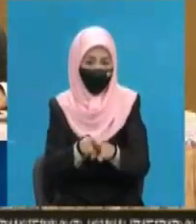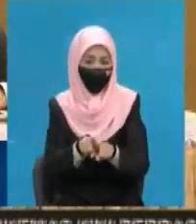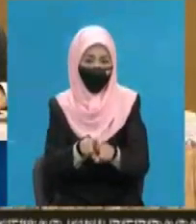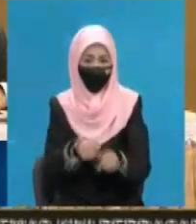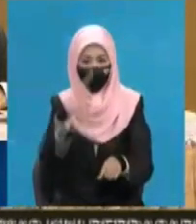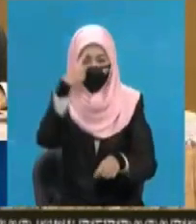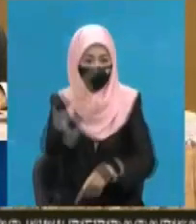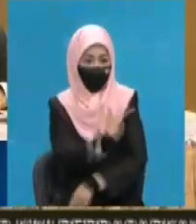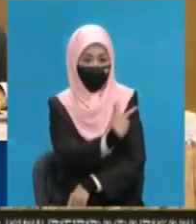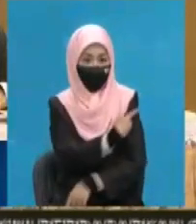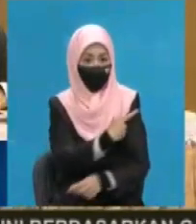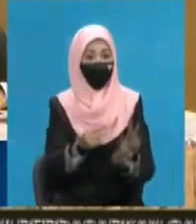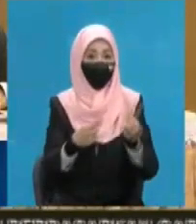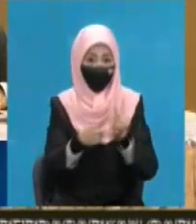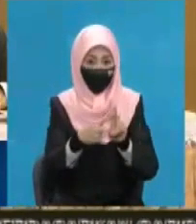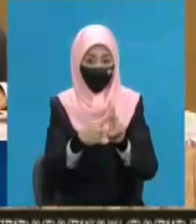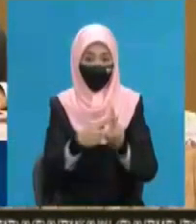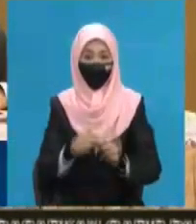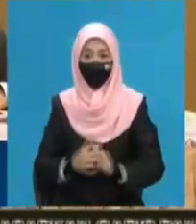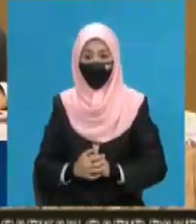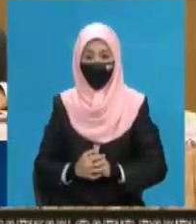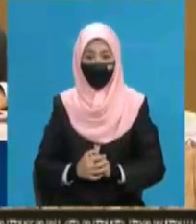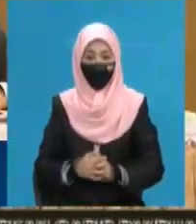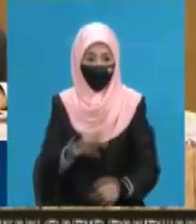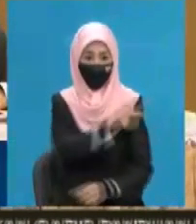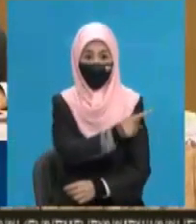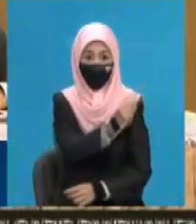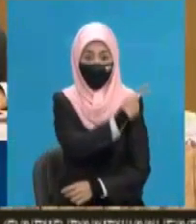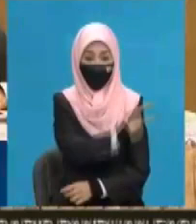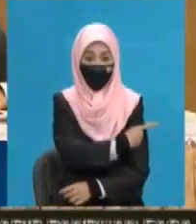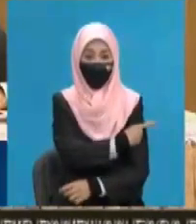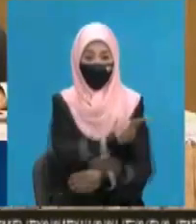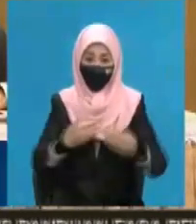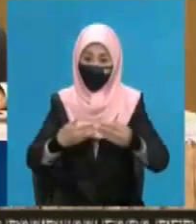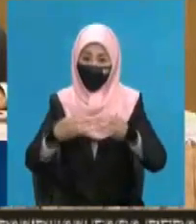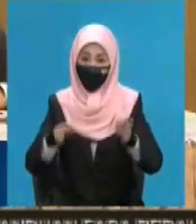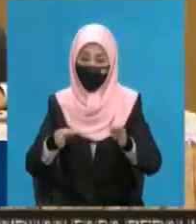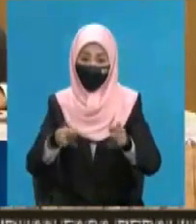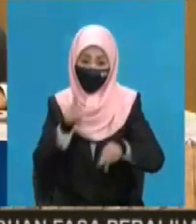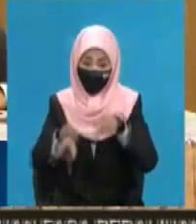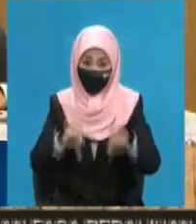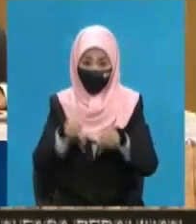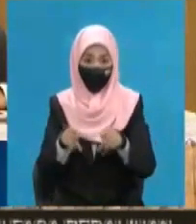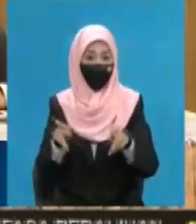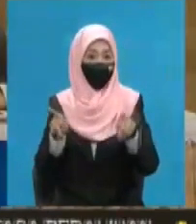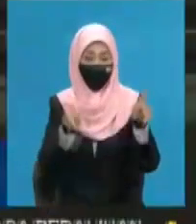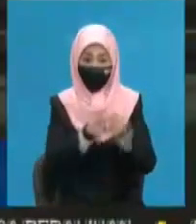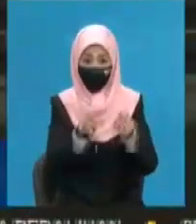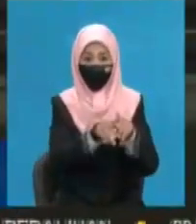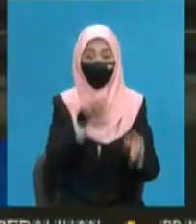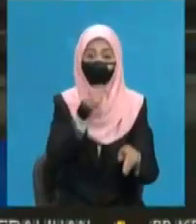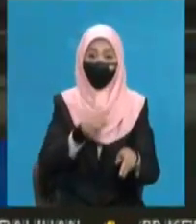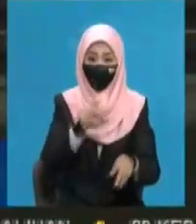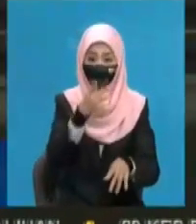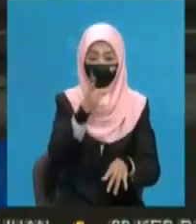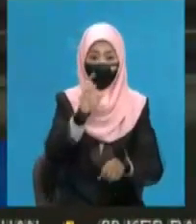menerima suntikan membaik simdos kedua klinik Bachsin ASI juga dibukakan untuk penduduk kampung yang berumur 18 tahun